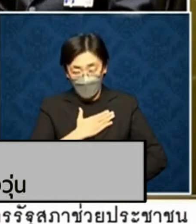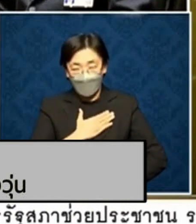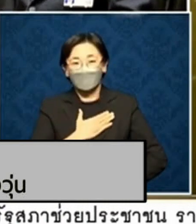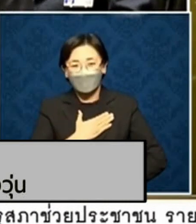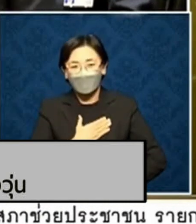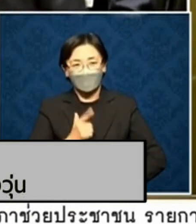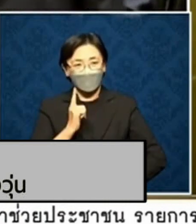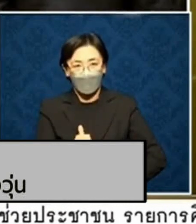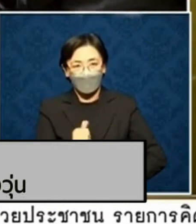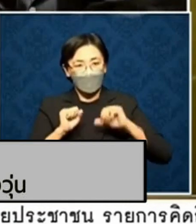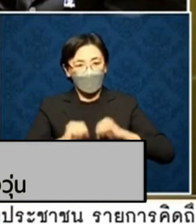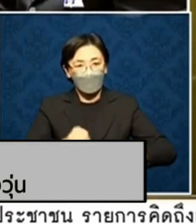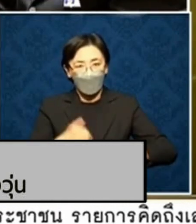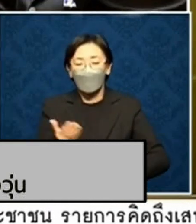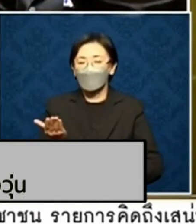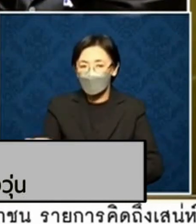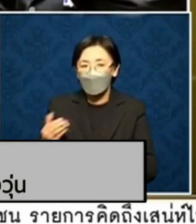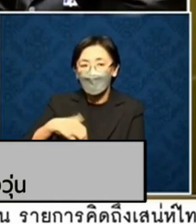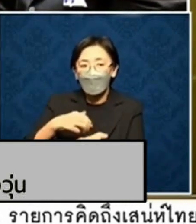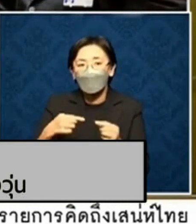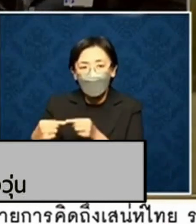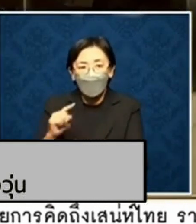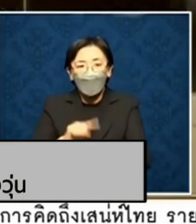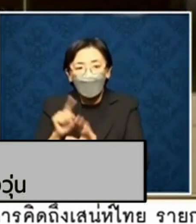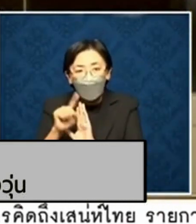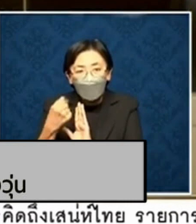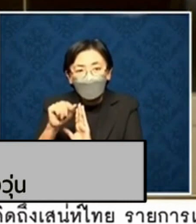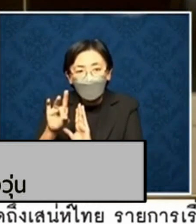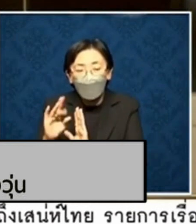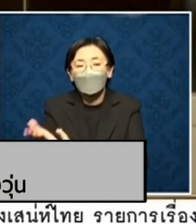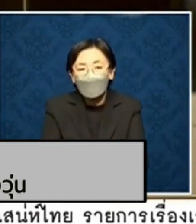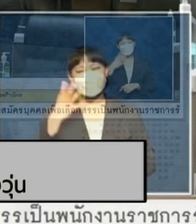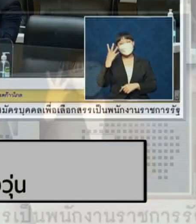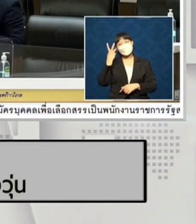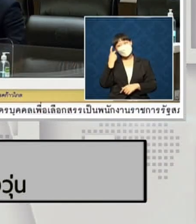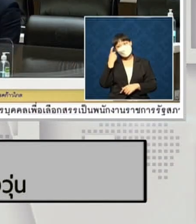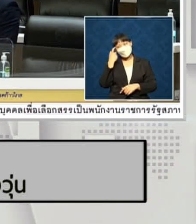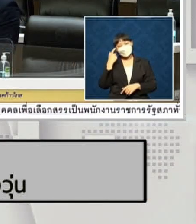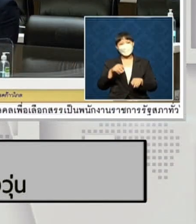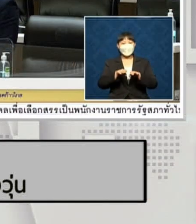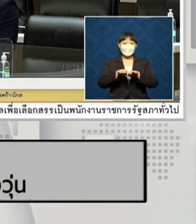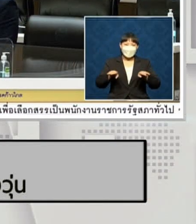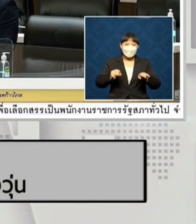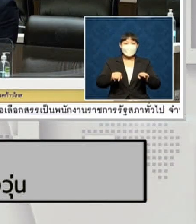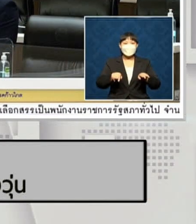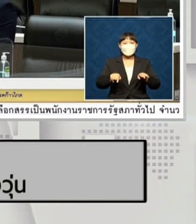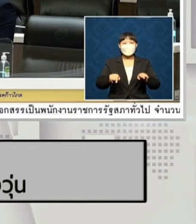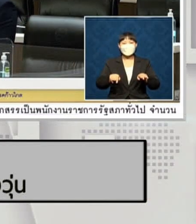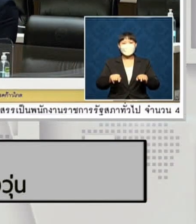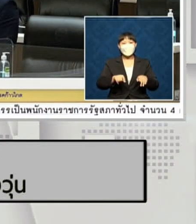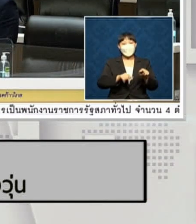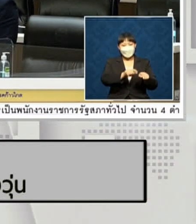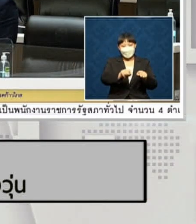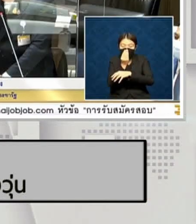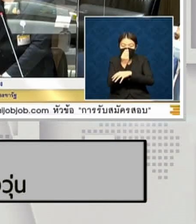ให้ไง อ ันนี้ร้อยเอกจองชัย ร้อยเอก ผมนี่จองชัยมีคนเดียวในประเทศไทยนะมีชื่อซ้ำอีกอะ นึกว่า